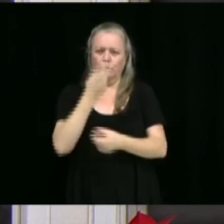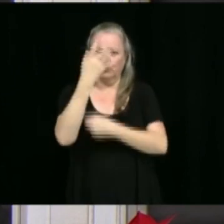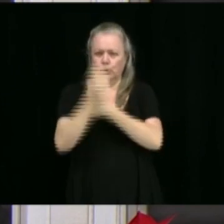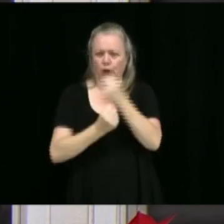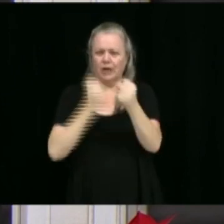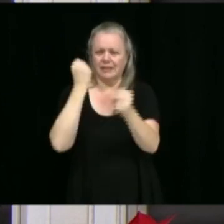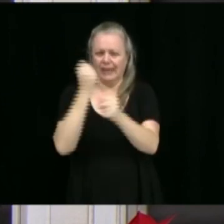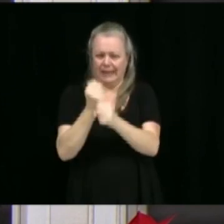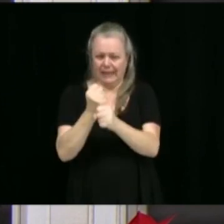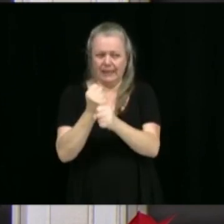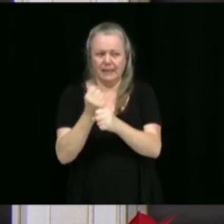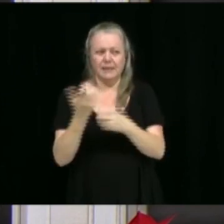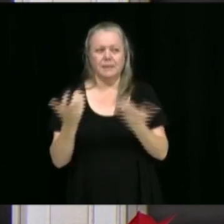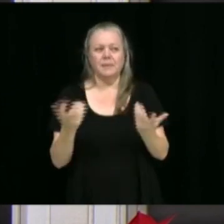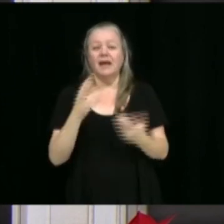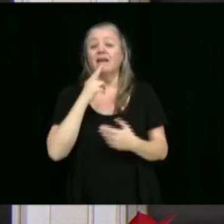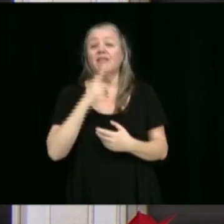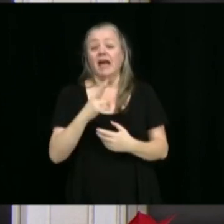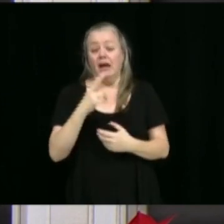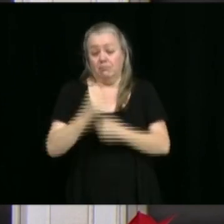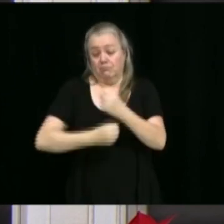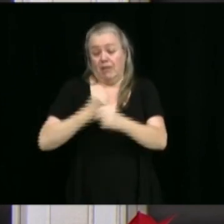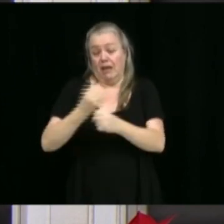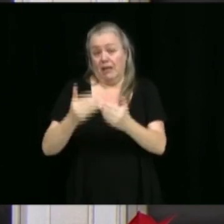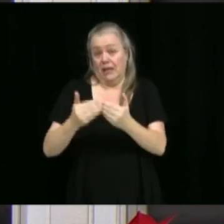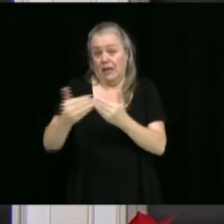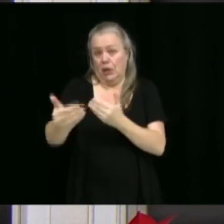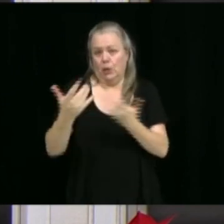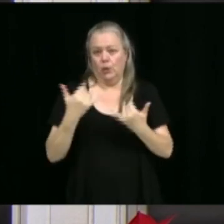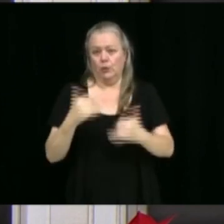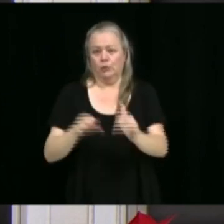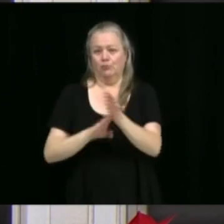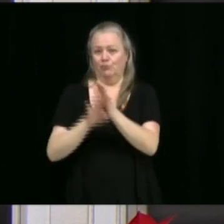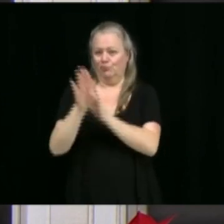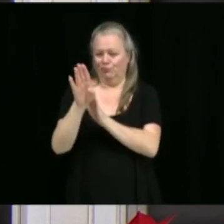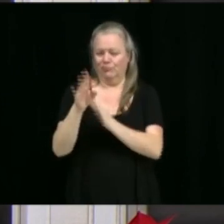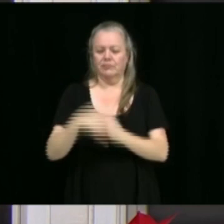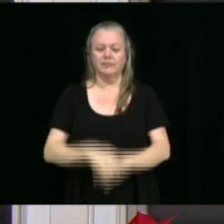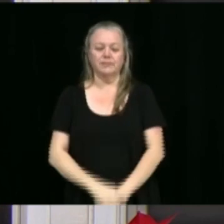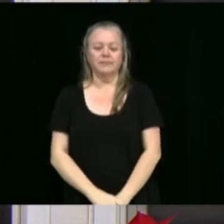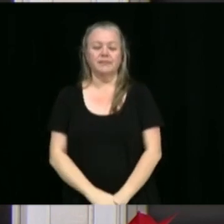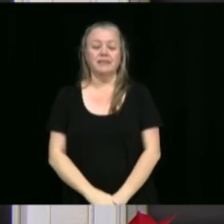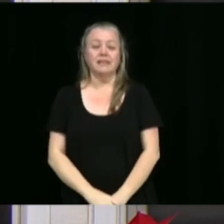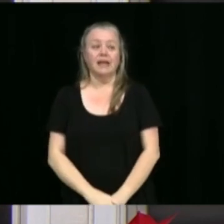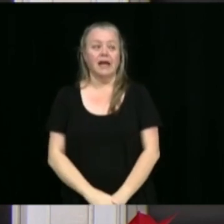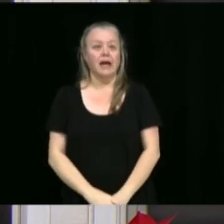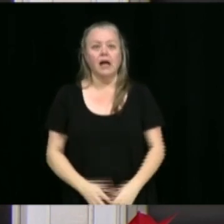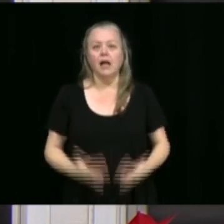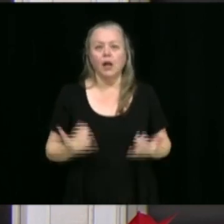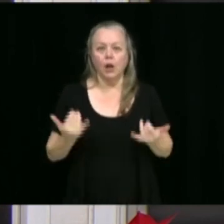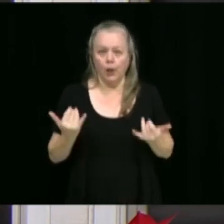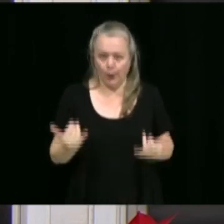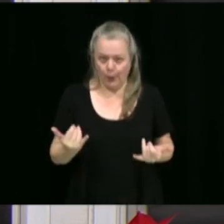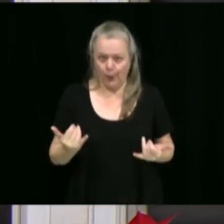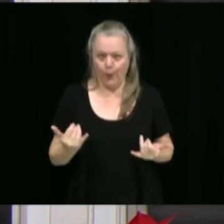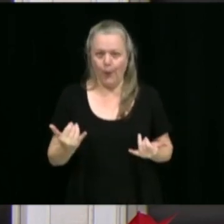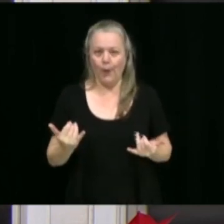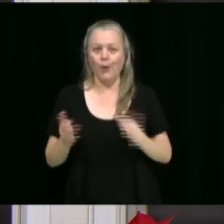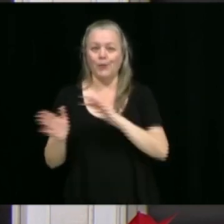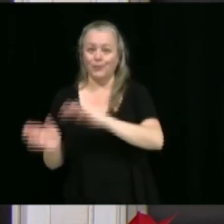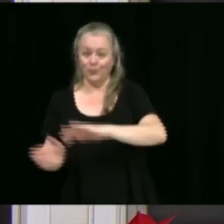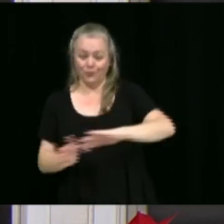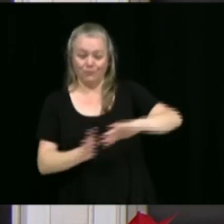se développer au cours des prochaines années. Nous serions maintenant rendus avec notre ordre du